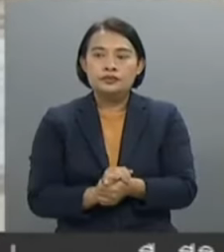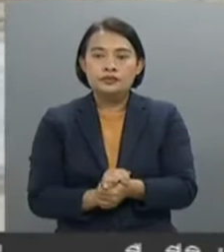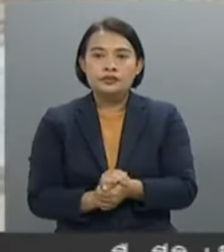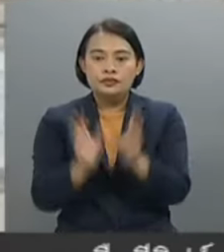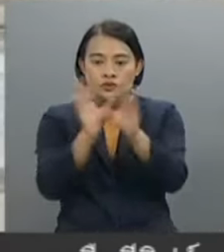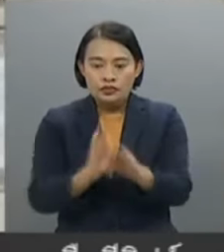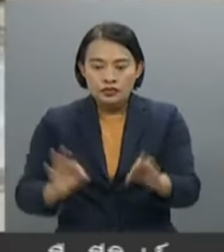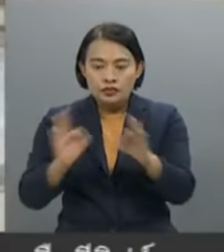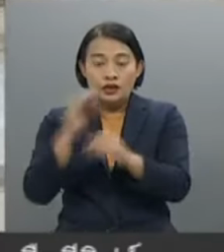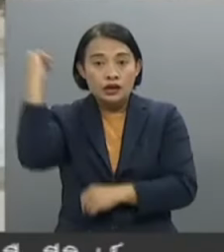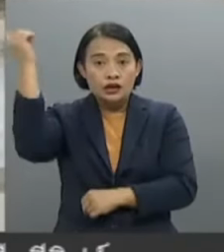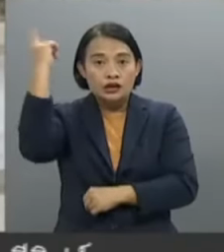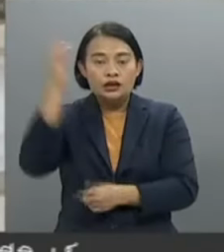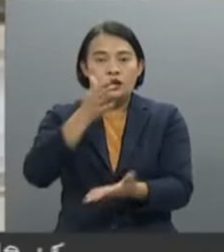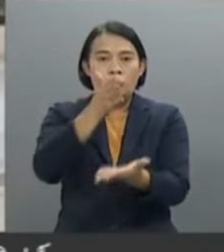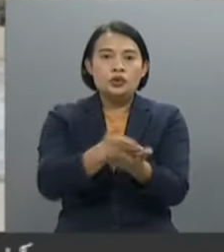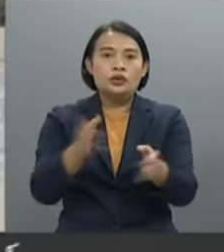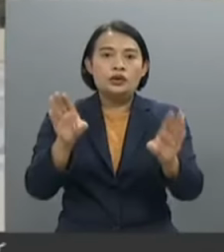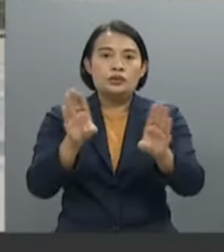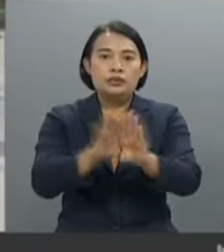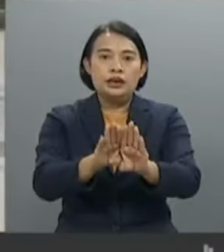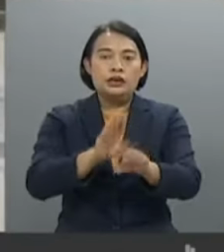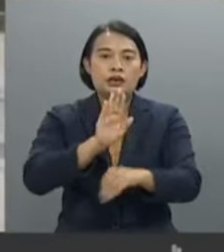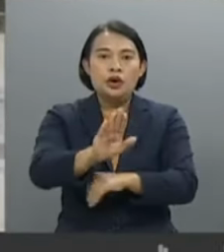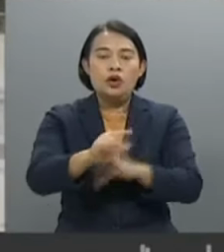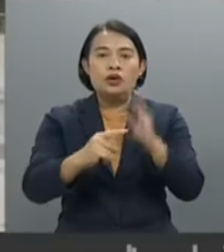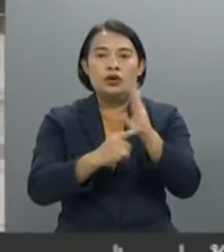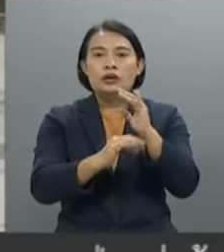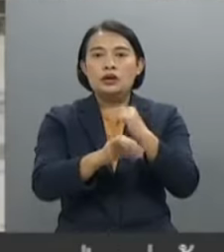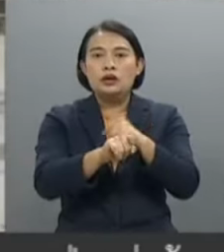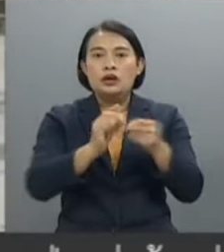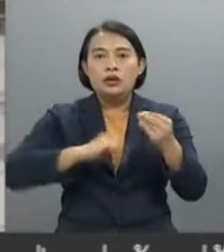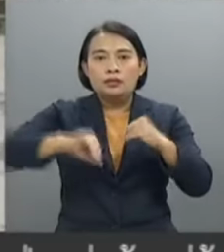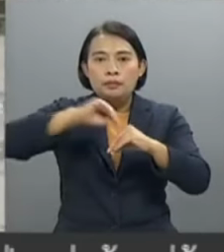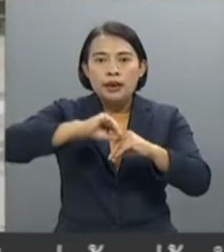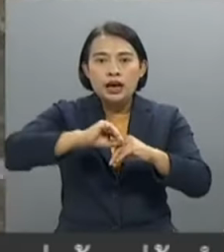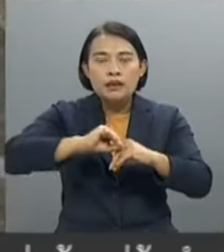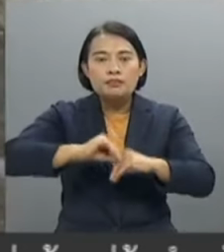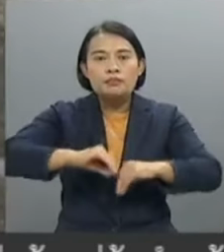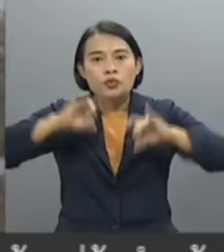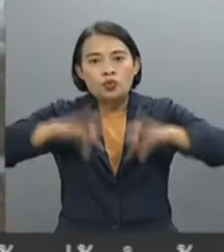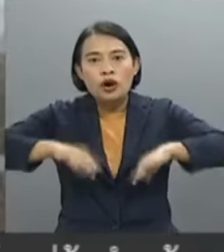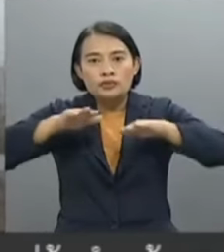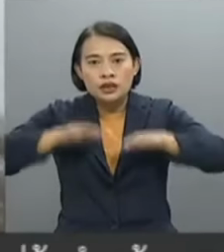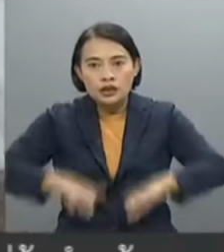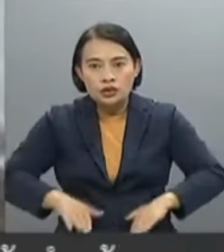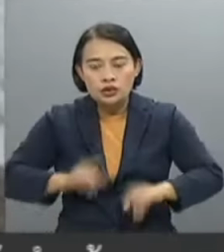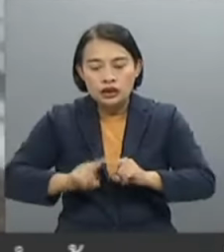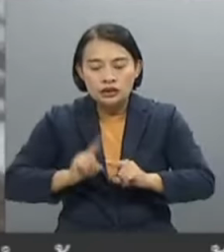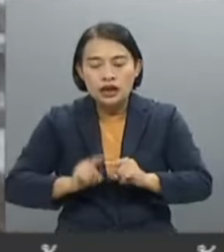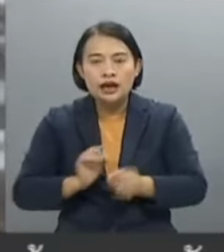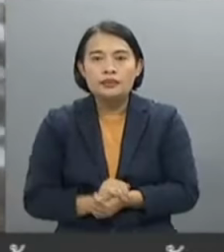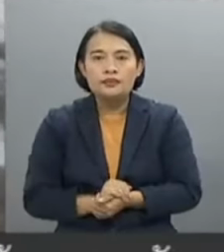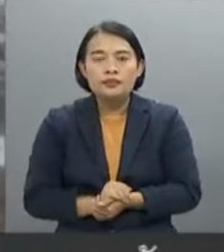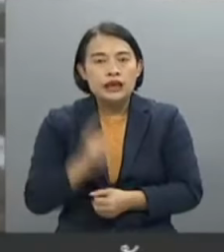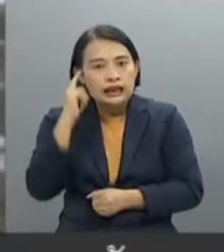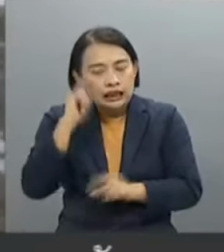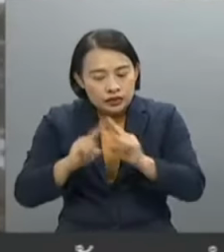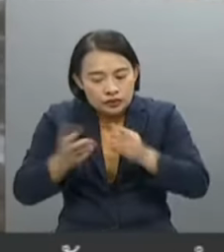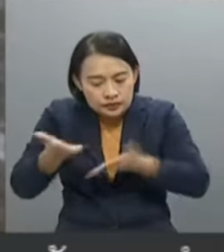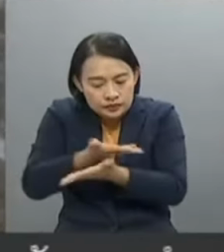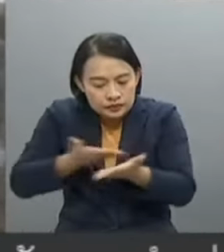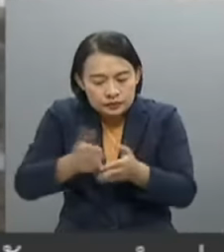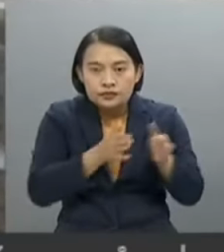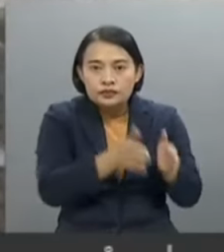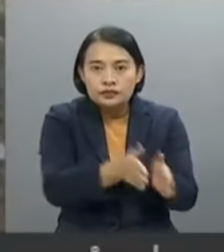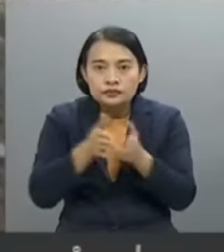างๆในพื้นที่ระยองเพิ่มเติมด้วยหรือไม่นั้นเพื่อลดความเสี่ยงในการรวมตัวกันของผู้คนก็จำเป็นจะต้องหารือร่วมกันกับทุกฝ่ายและทั้งระดับนโย